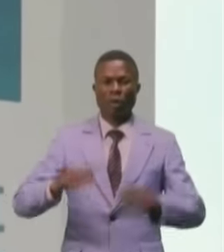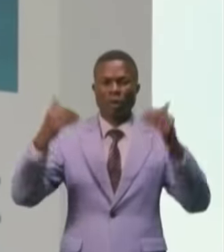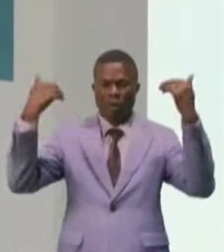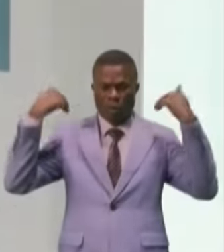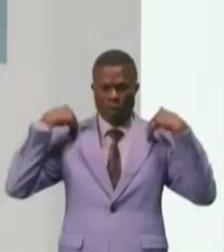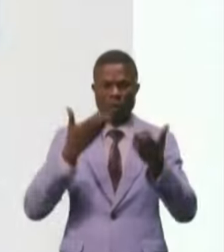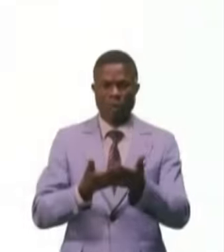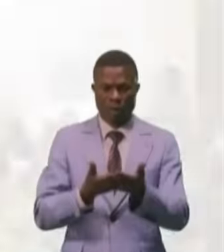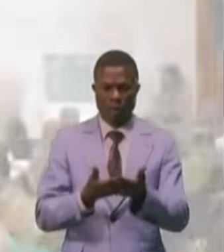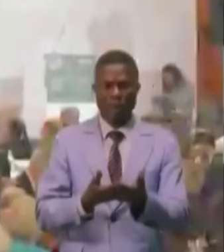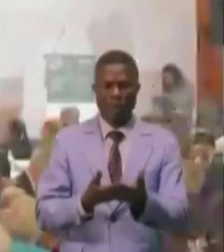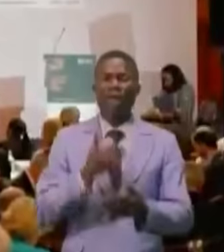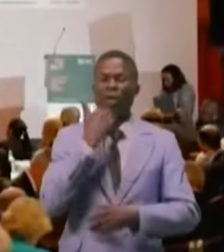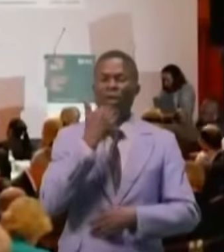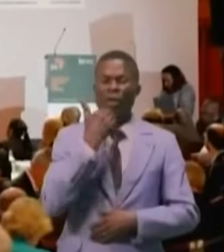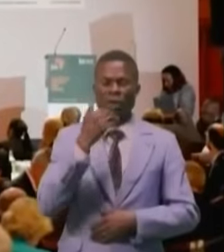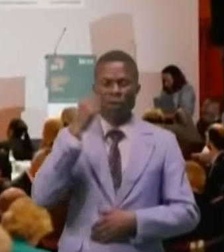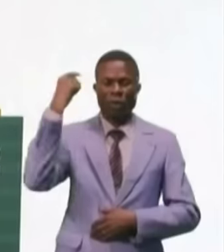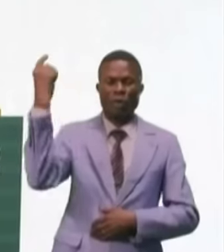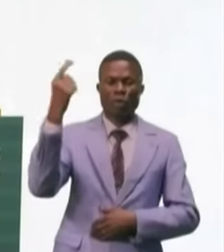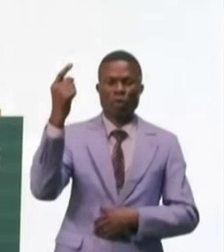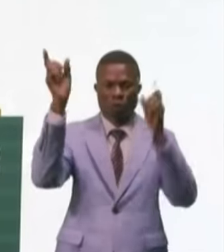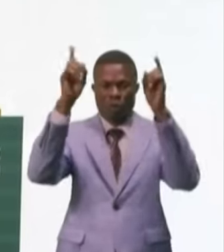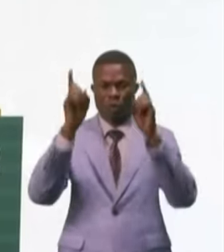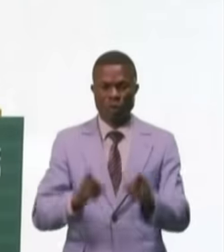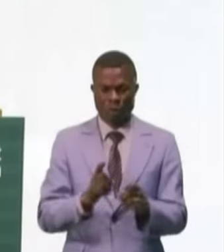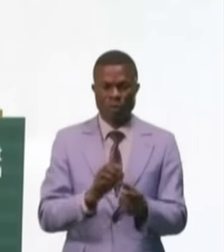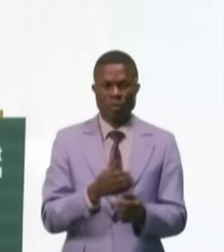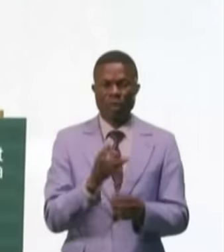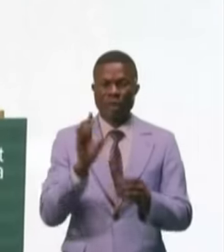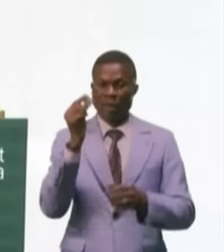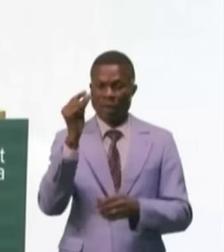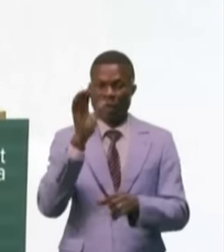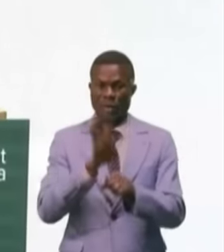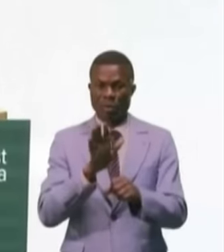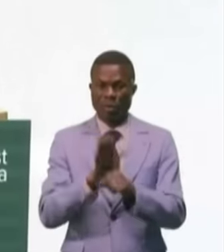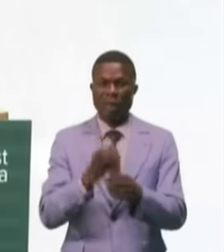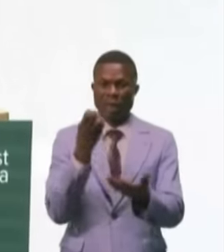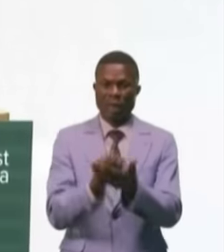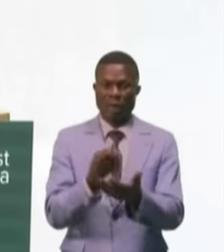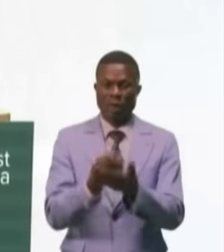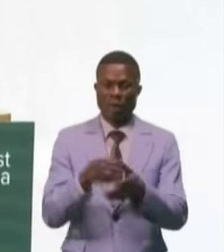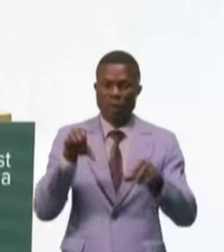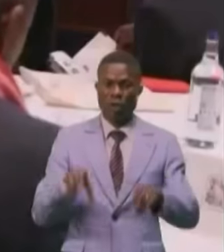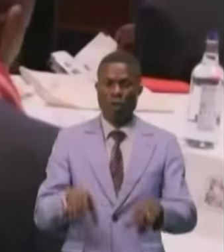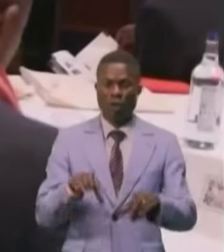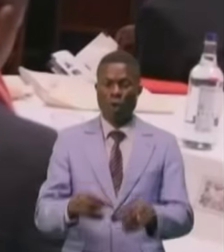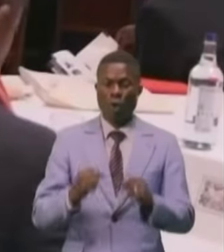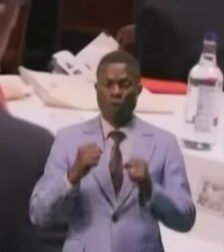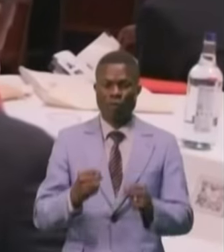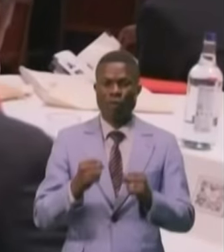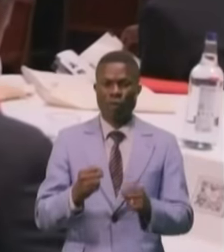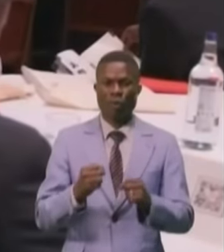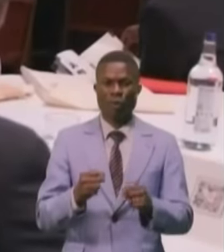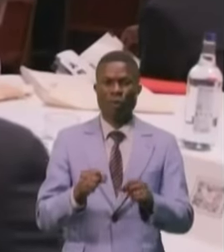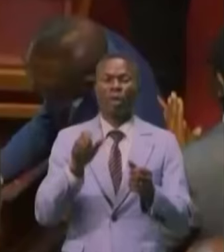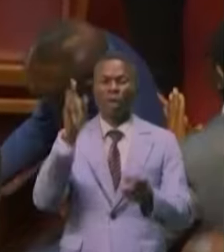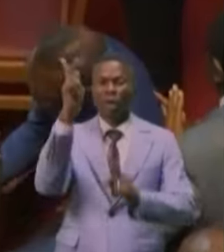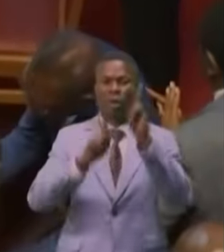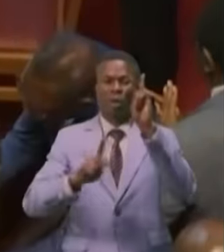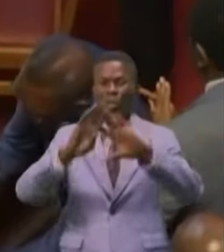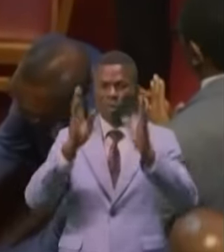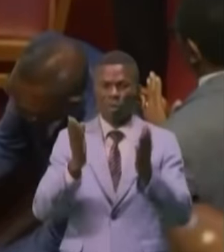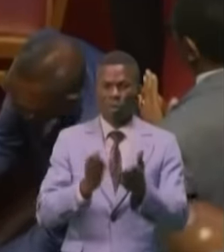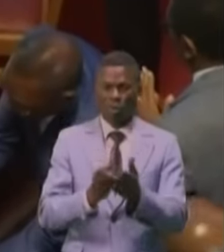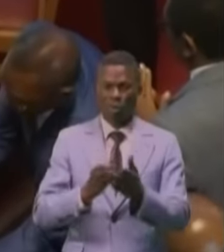et les hommes d'affaires du monde. Grâce à ses ressources naturelles, son économie de plus en plus dynamique et sa population qui va doubler